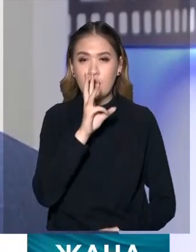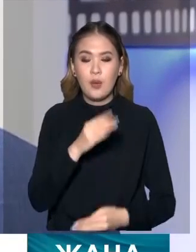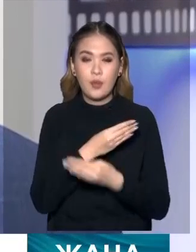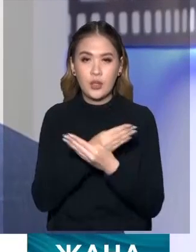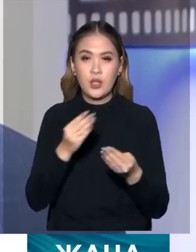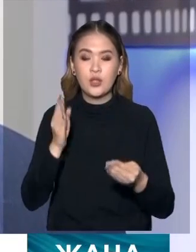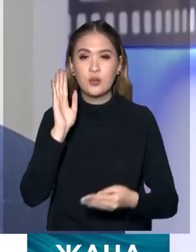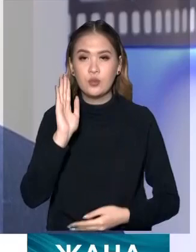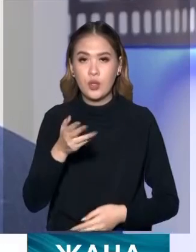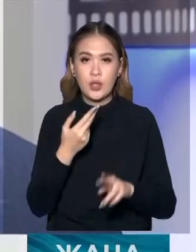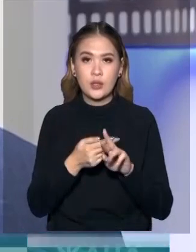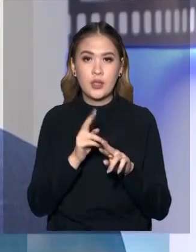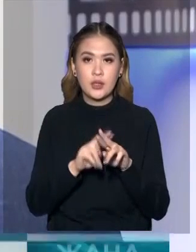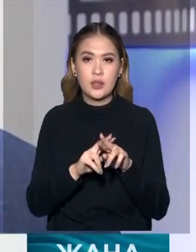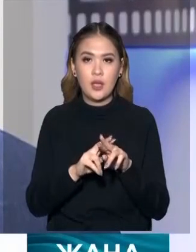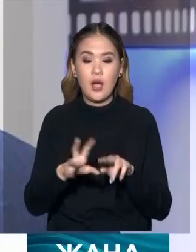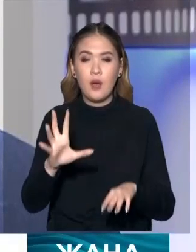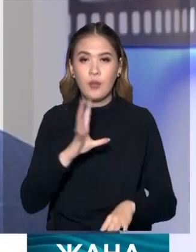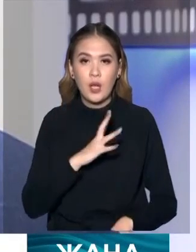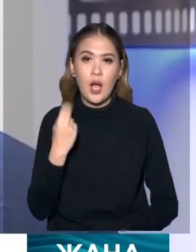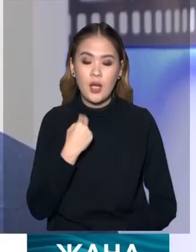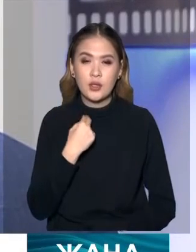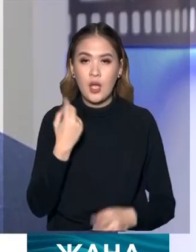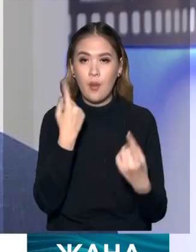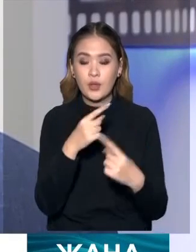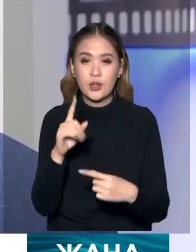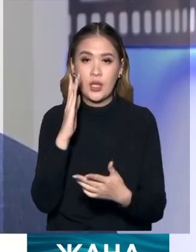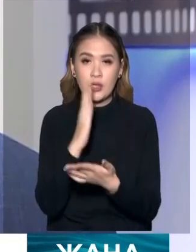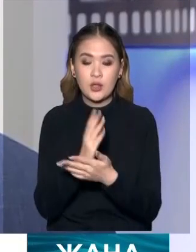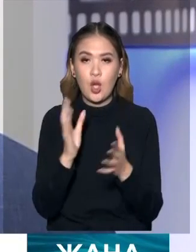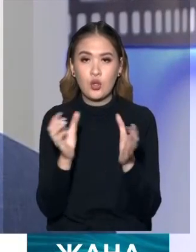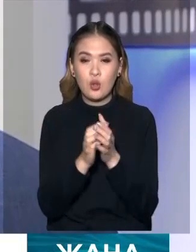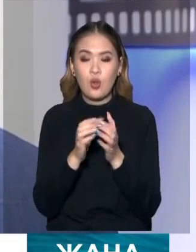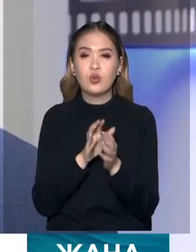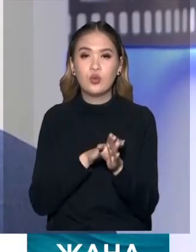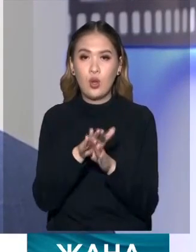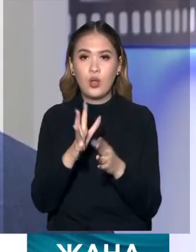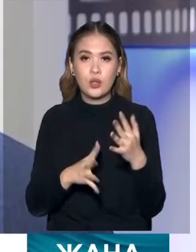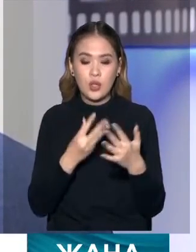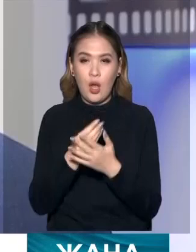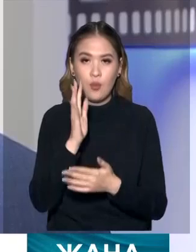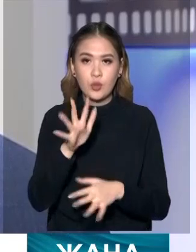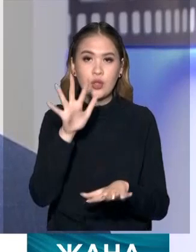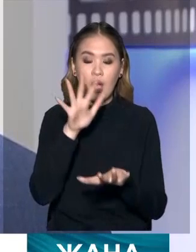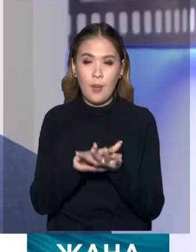болады. Және кеншілерде қарыздар басқасы болса, ол толығымен төленеді. Және